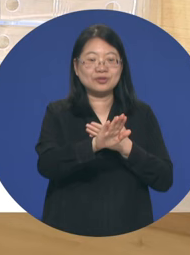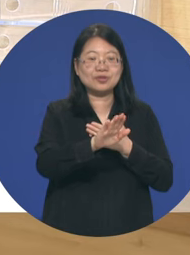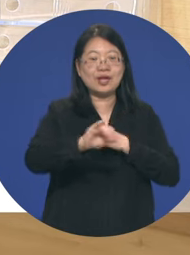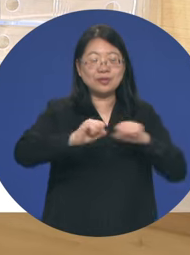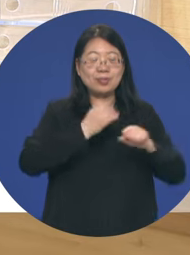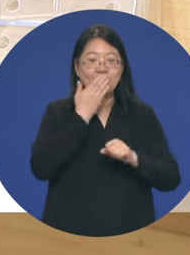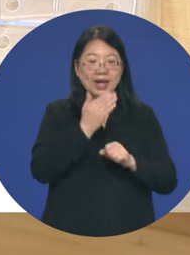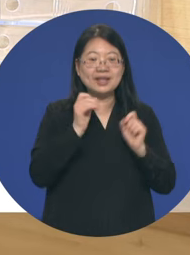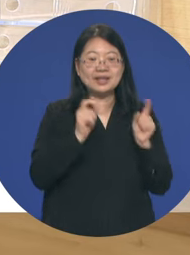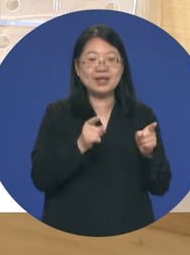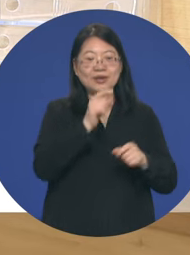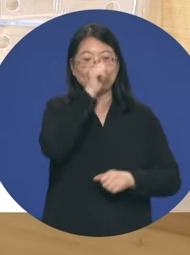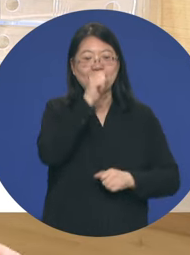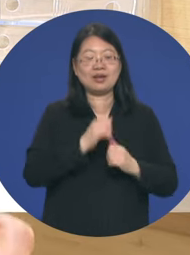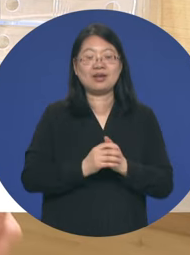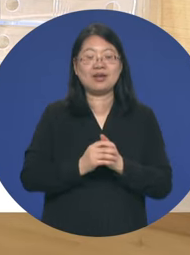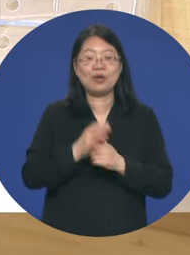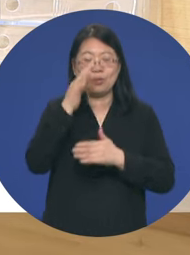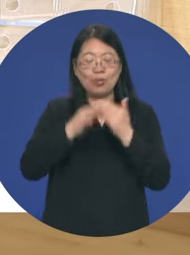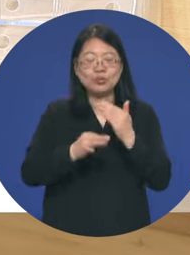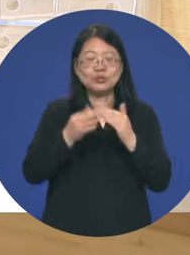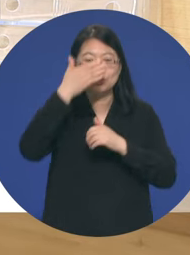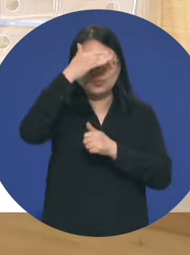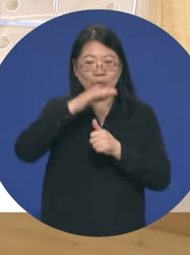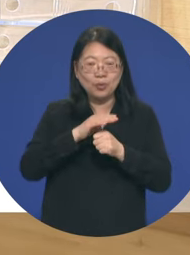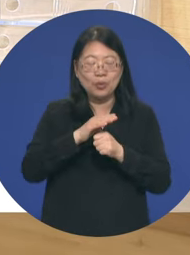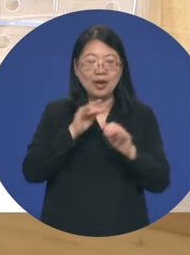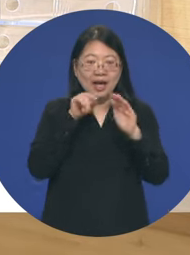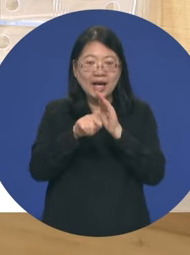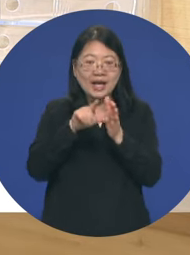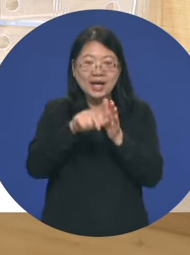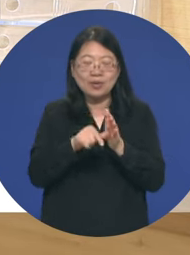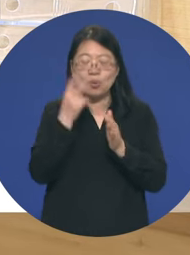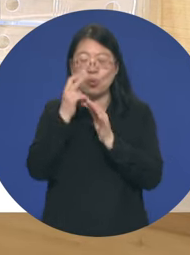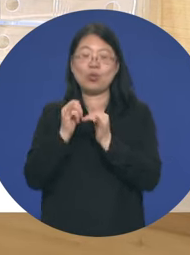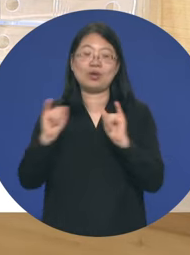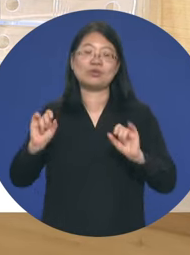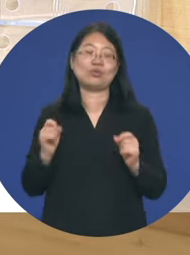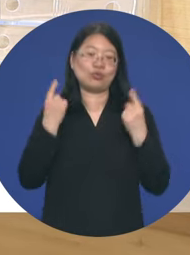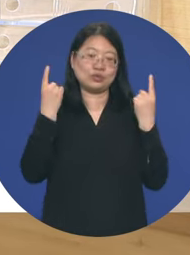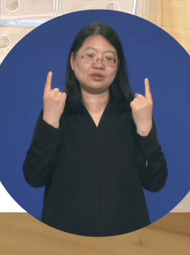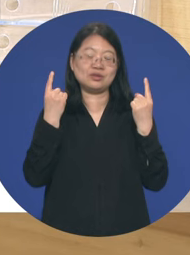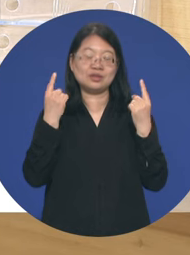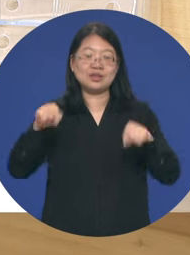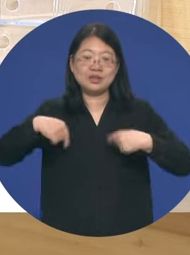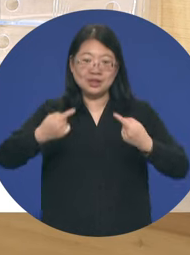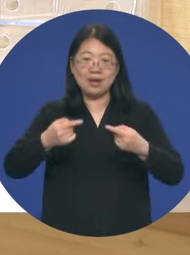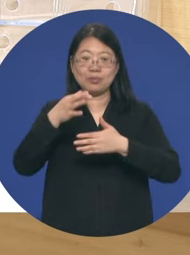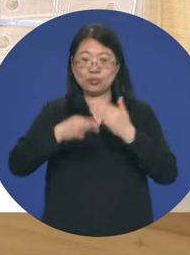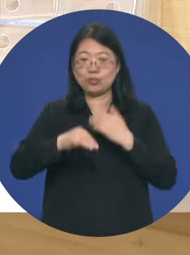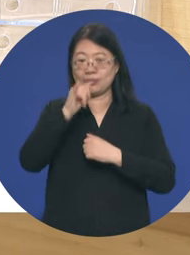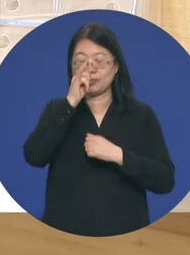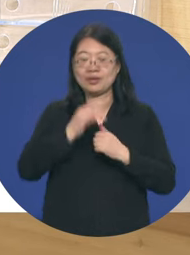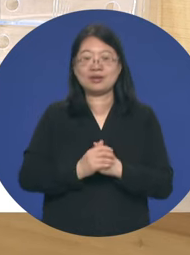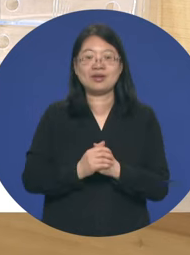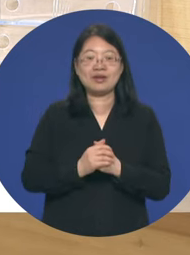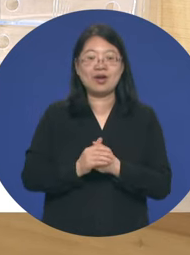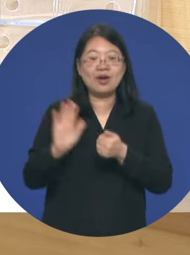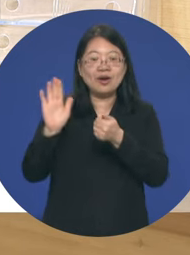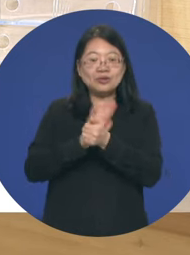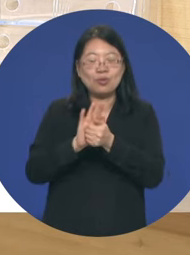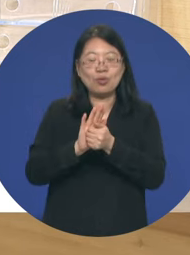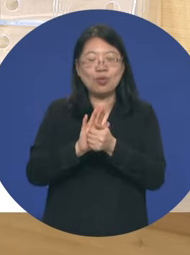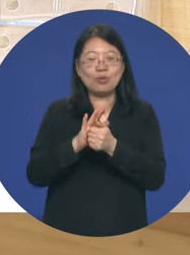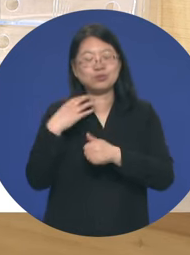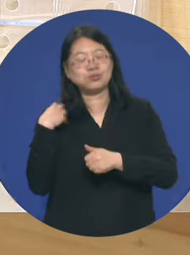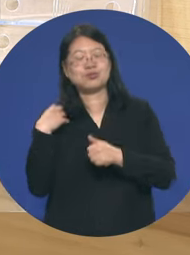돼가지고, 근데 프로그램을 청소년들이 이용하는 그 시간에 보호자분들도 이용할 수 있는 프로그램이 생겼어요. 돌봄의